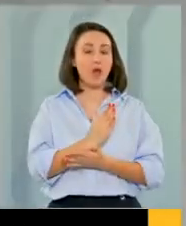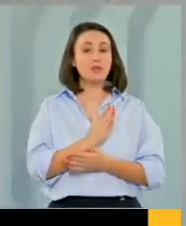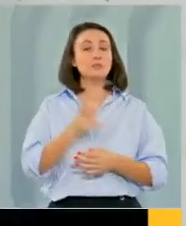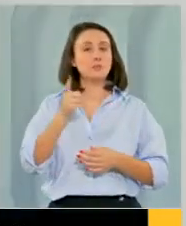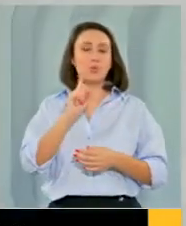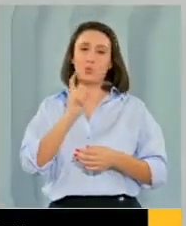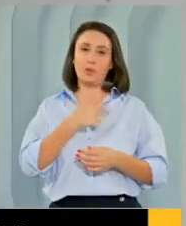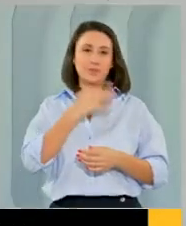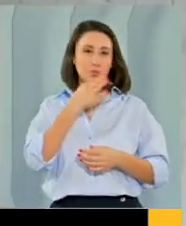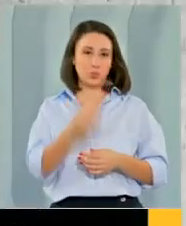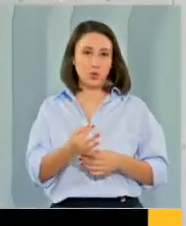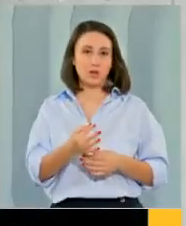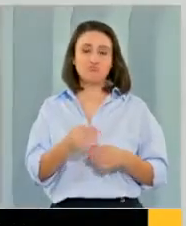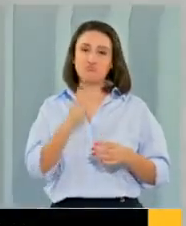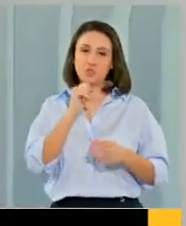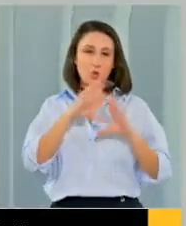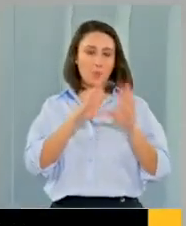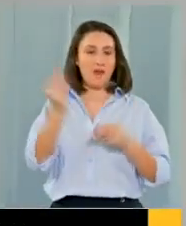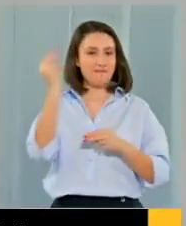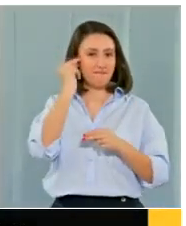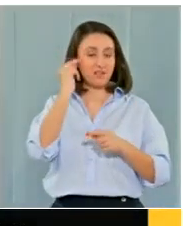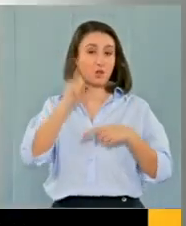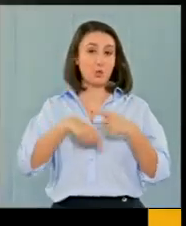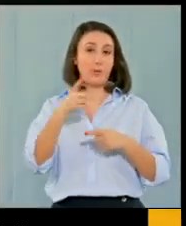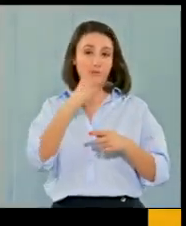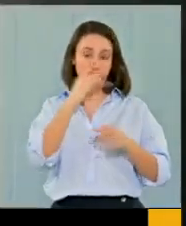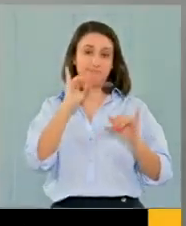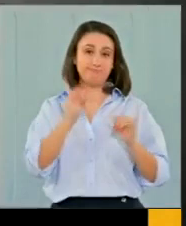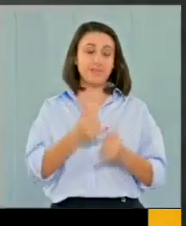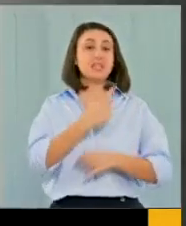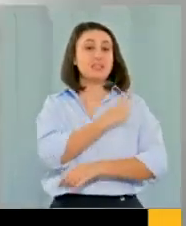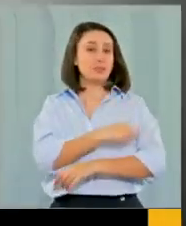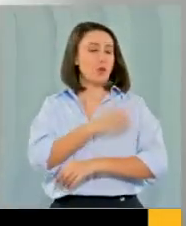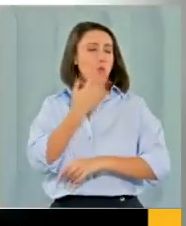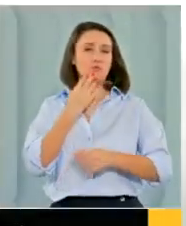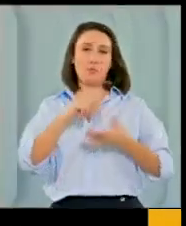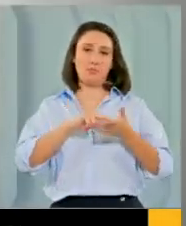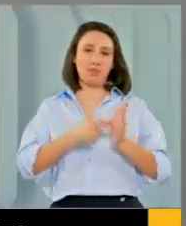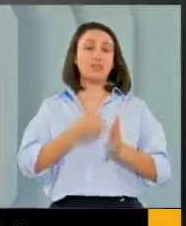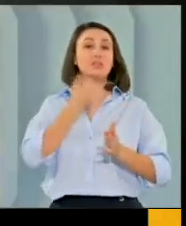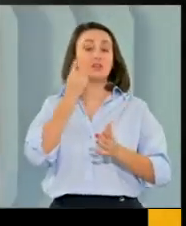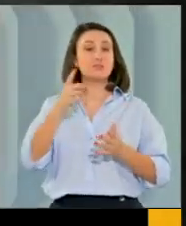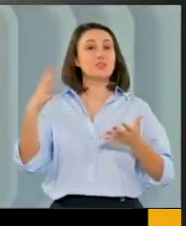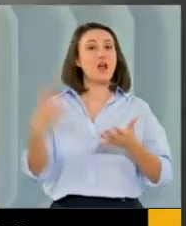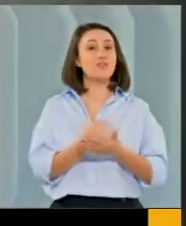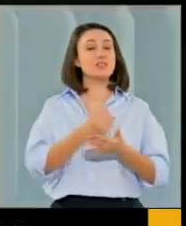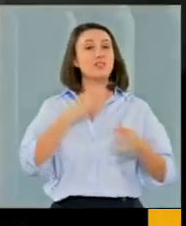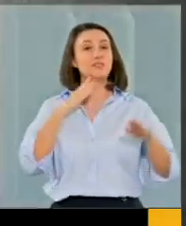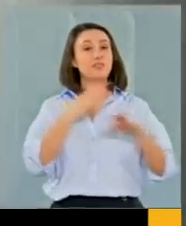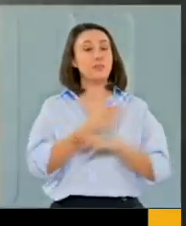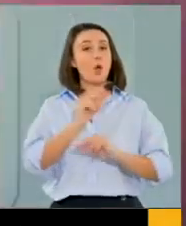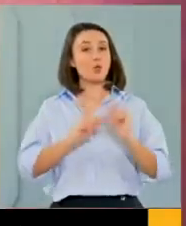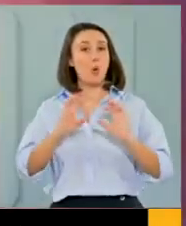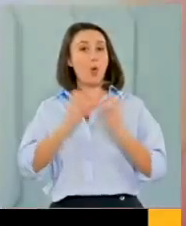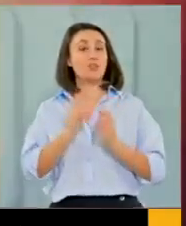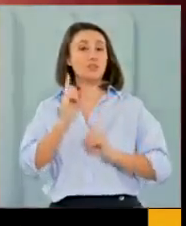nu putem spune nici că România și-a învățat lecțiile după această tragedie. Spitalele n-au fost pregătite atunci să salveze victimele de la colectiv,